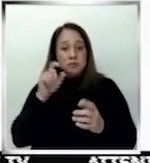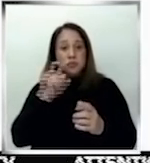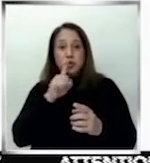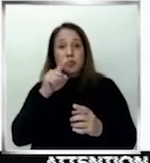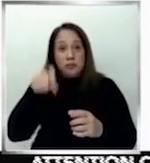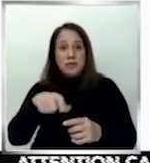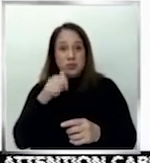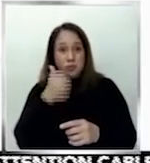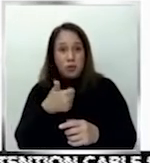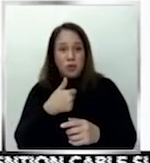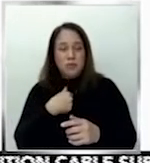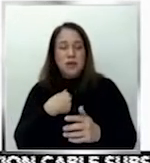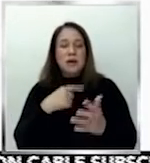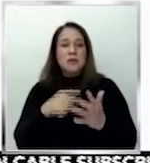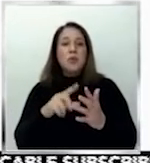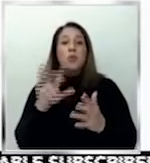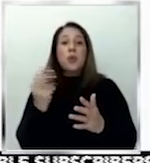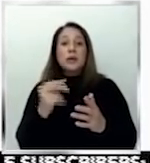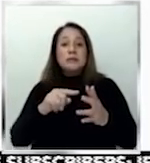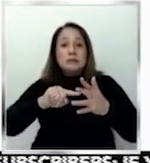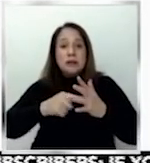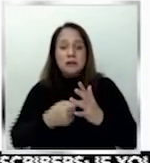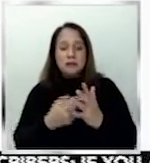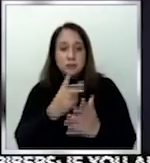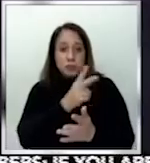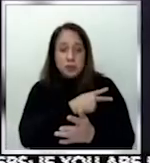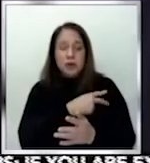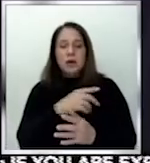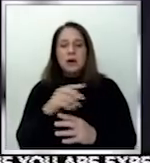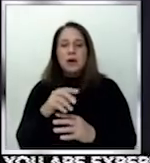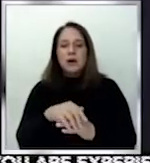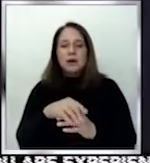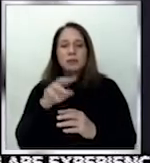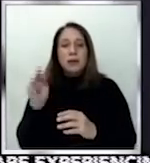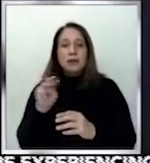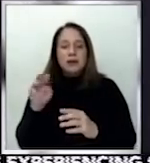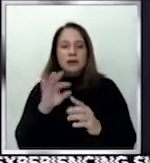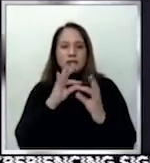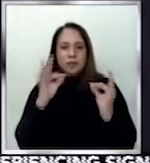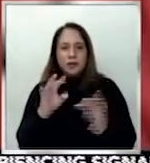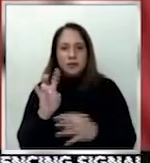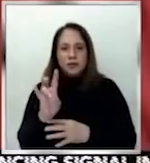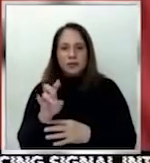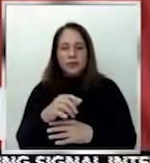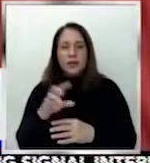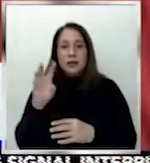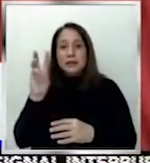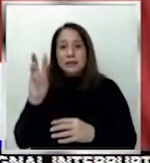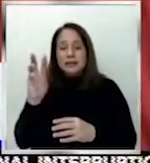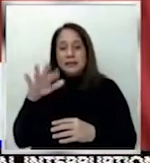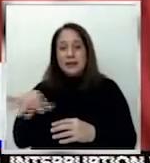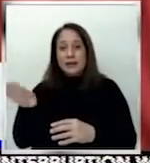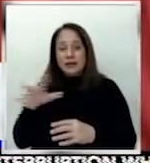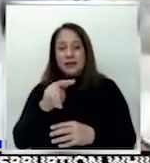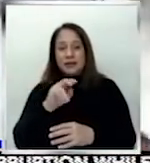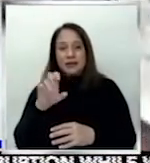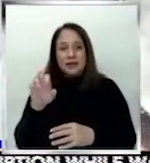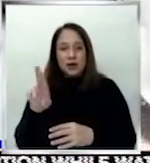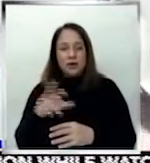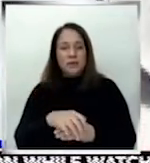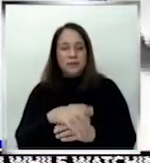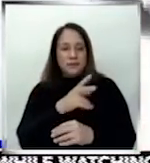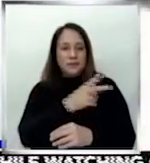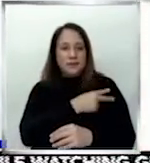na tayo sa Lunes, February 7. 6 pilot area sa NCR kung saan babakunahan ang nasabing age